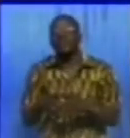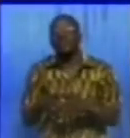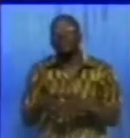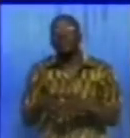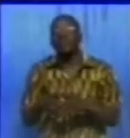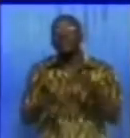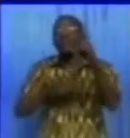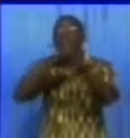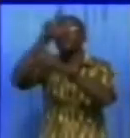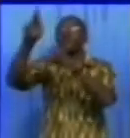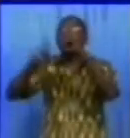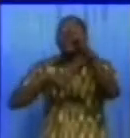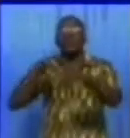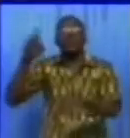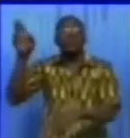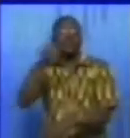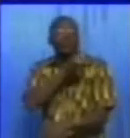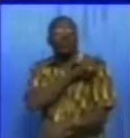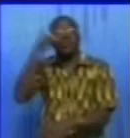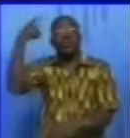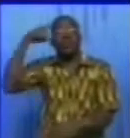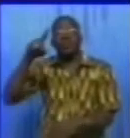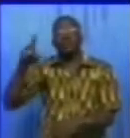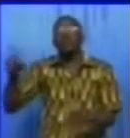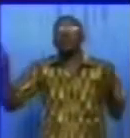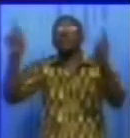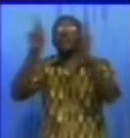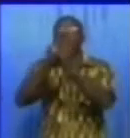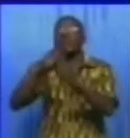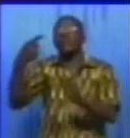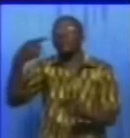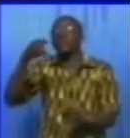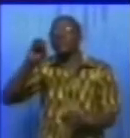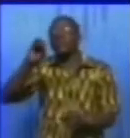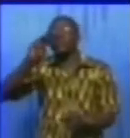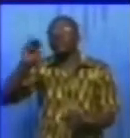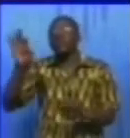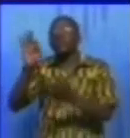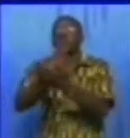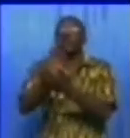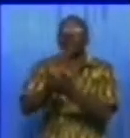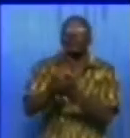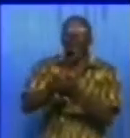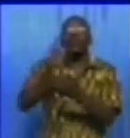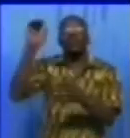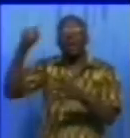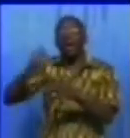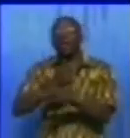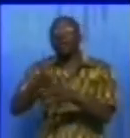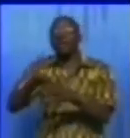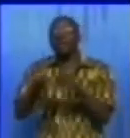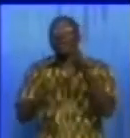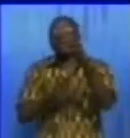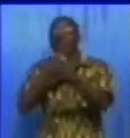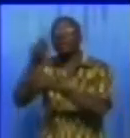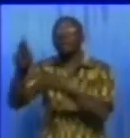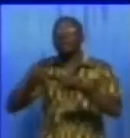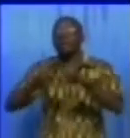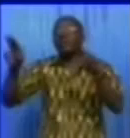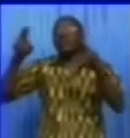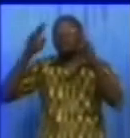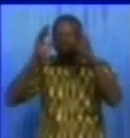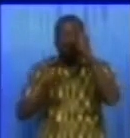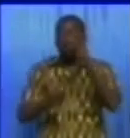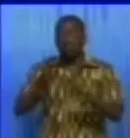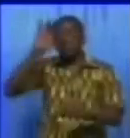Les populations de l'Oudalan en venant au rendez-vous de Gorom Gorom pour la projection du long métrage de Affaires publiques ne se doutaient pas